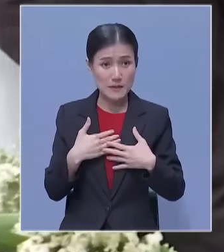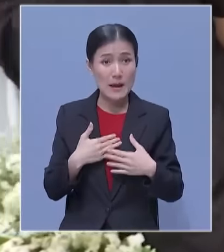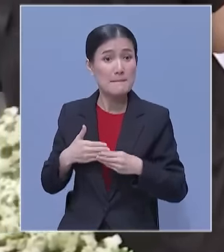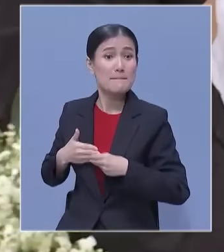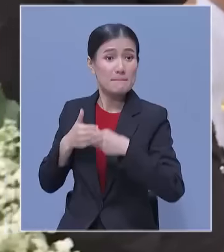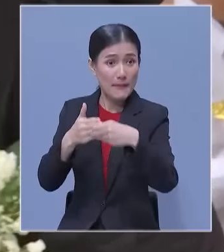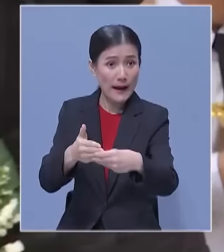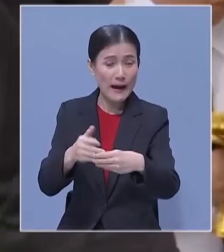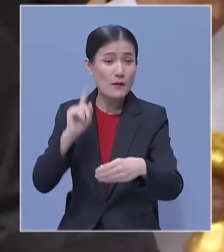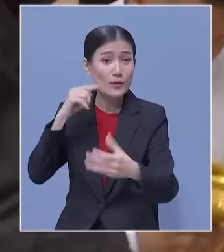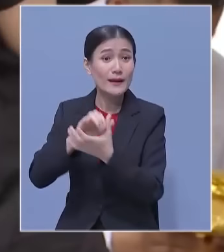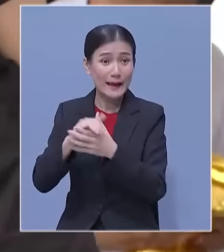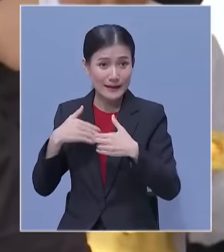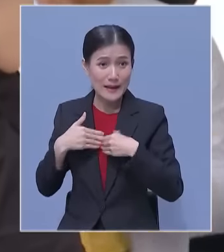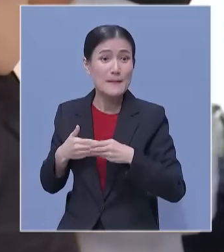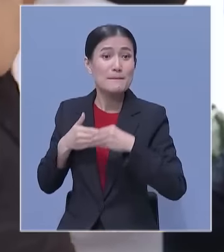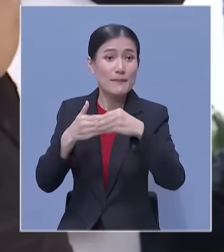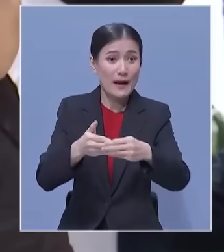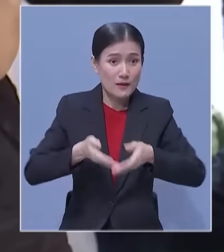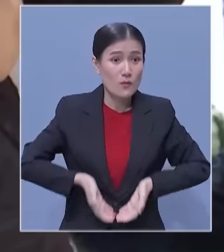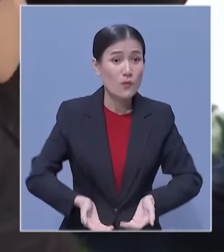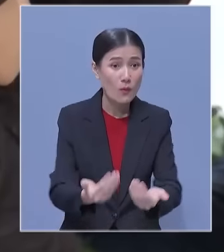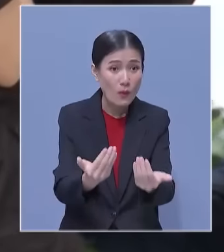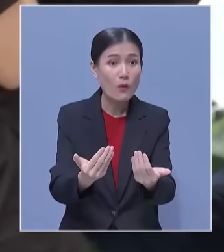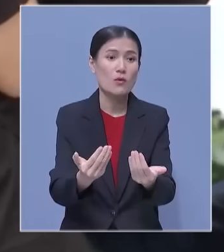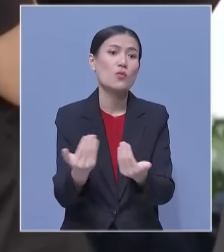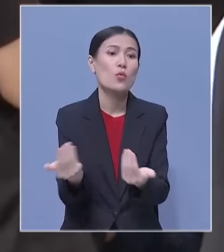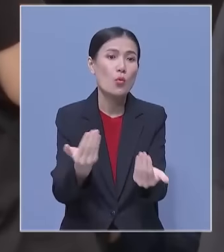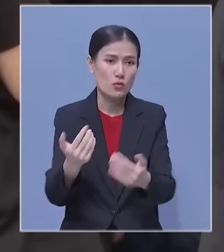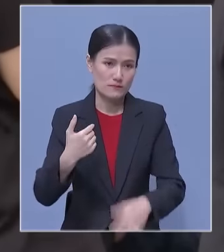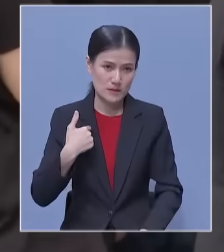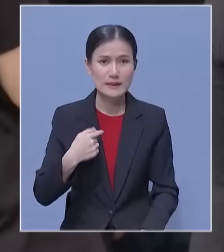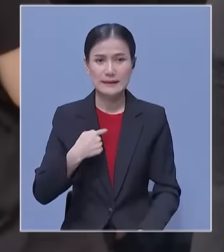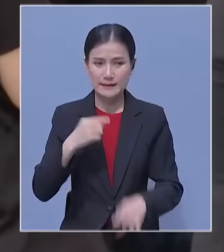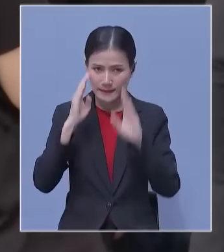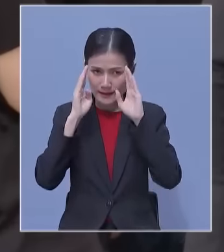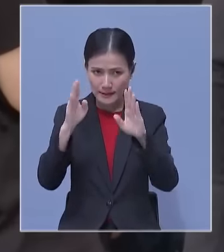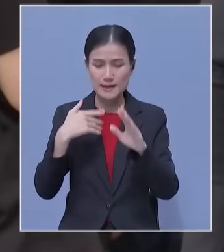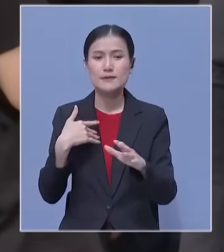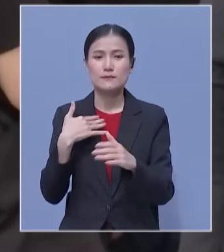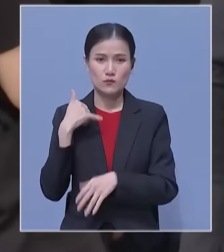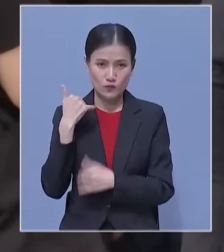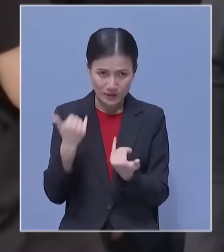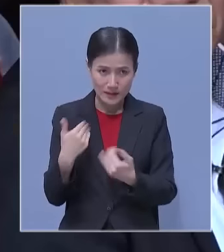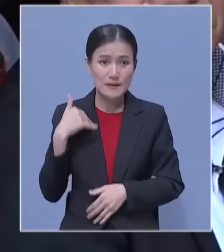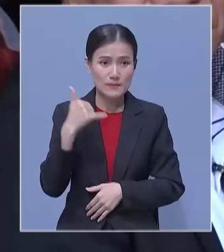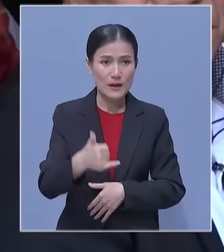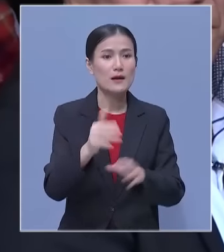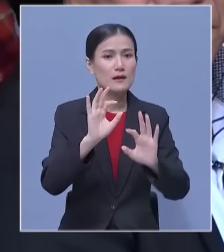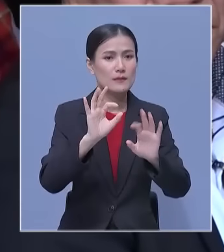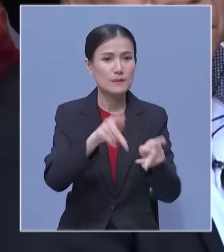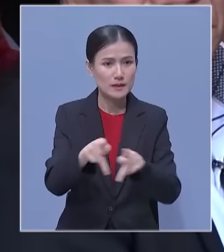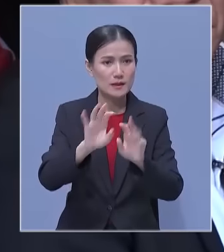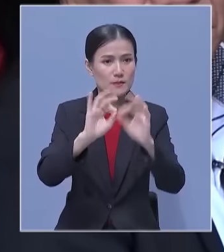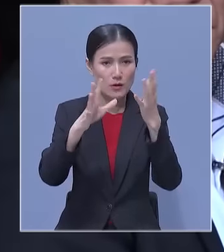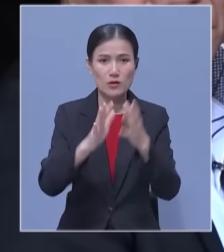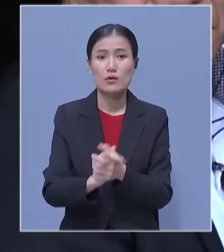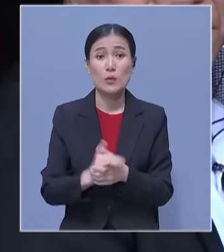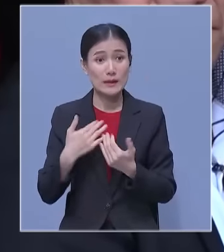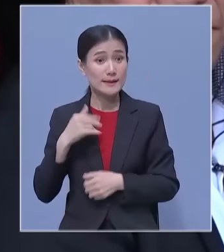จึงตั้งใจว่าจะกลับมาเผาศพนายวิชัยด้วยตัวเองค่ะขณะเดียวกันนะคะนอกจากความรักความผูกพันของคุณทักษิณกับ